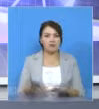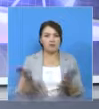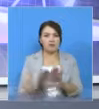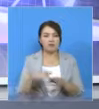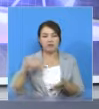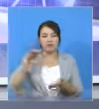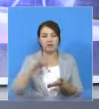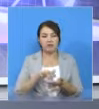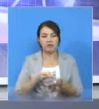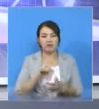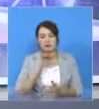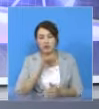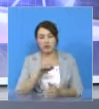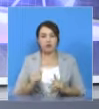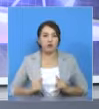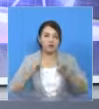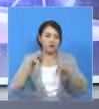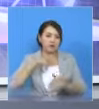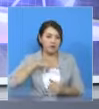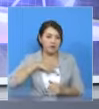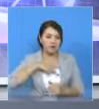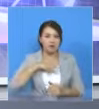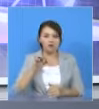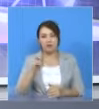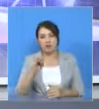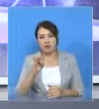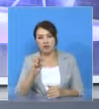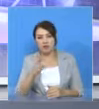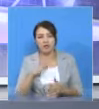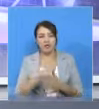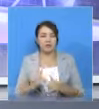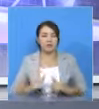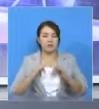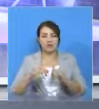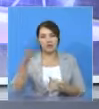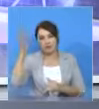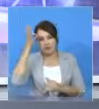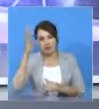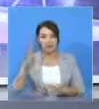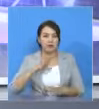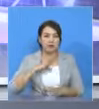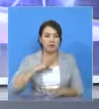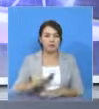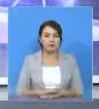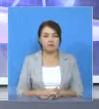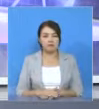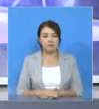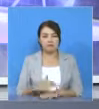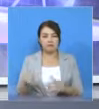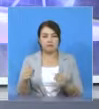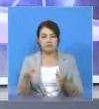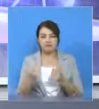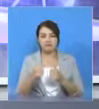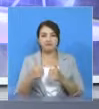Sonda yakalamızda Profesör Hürmet Ordeninin iyegeri İzimgali Köbenovke arnalgan memorialdı tahta ornatıldı. Jıyınğa